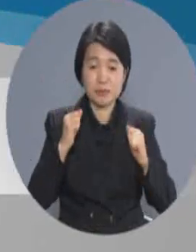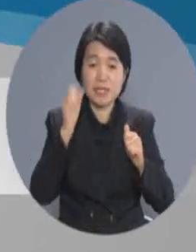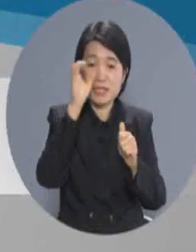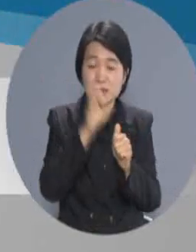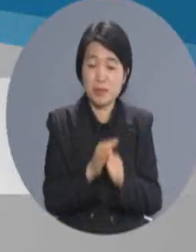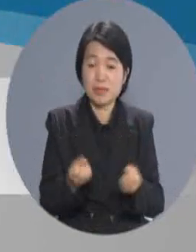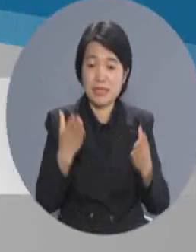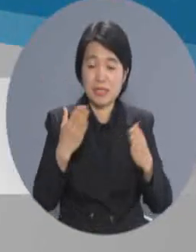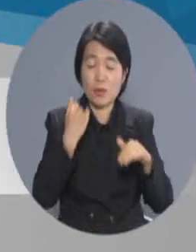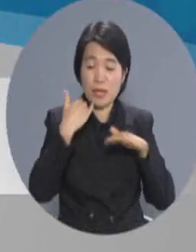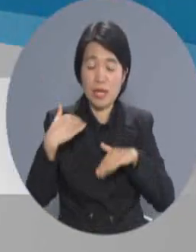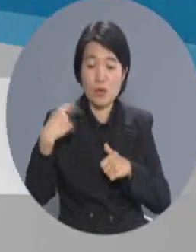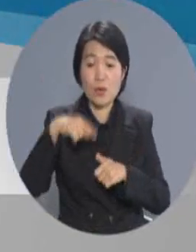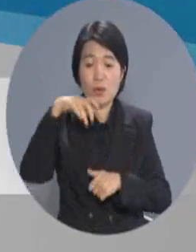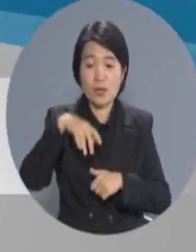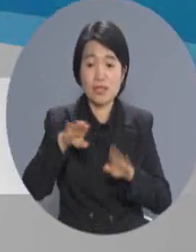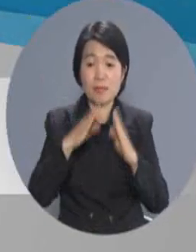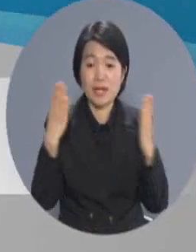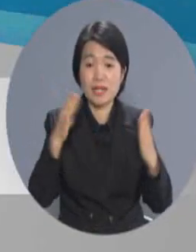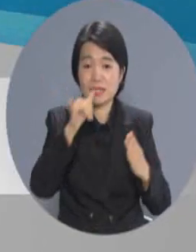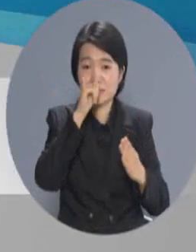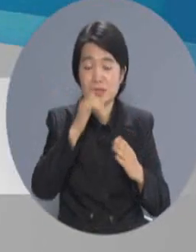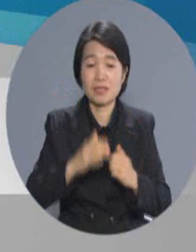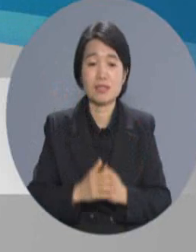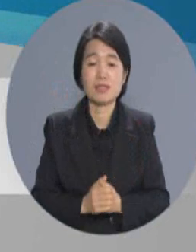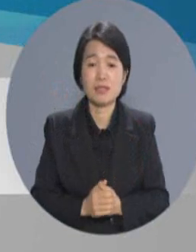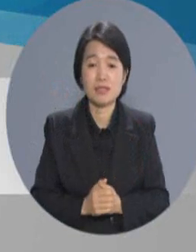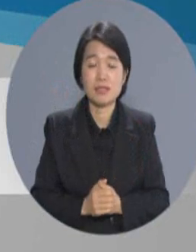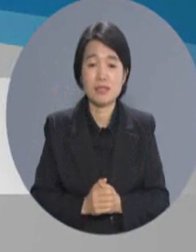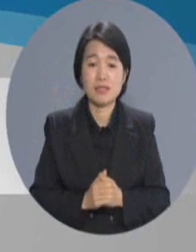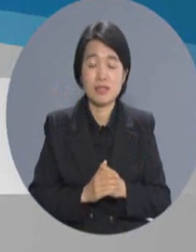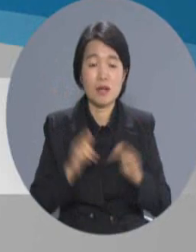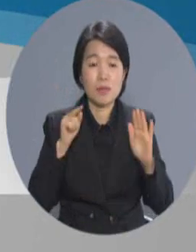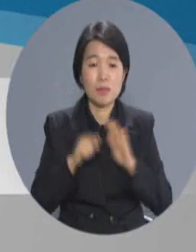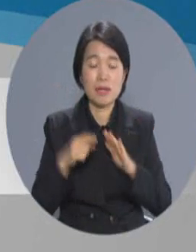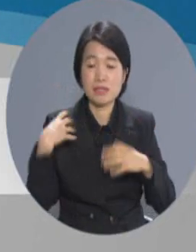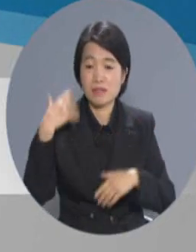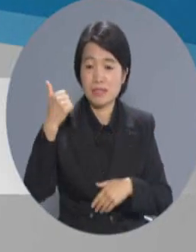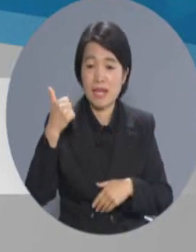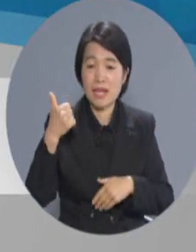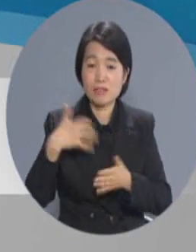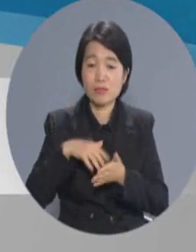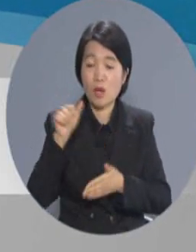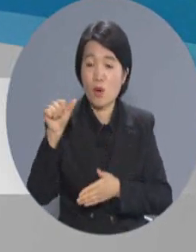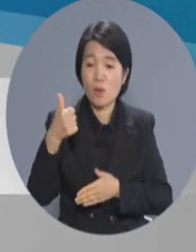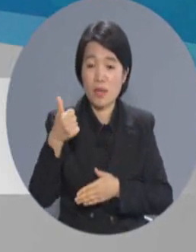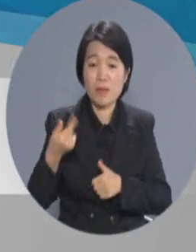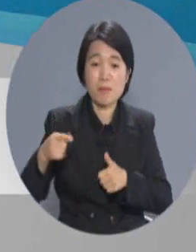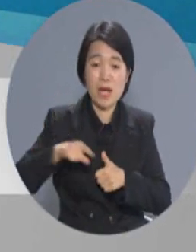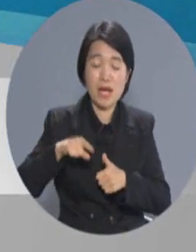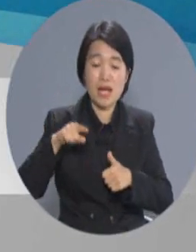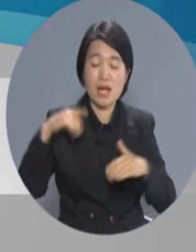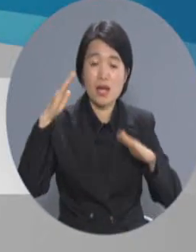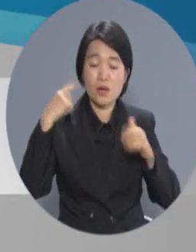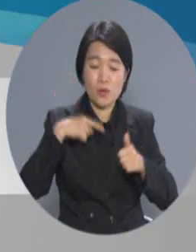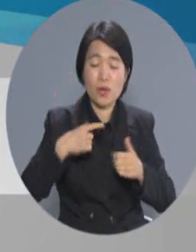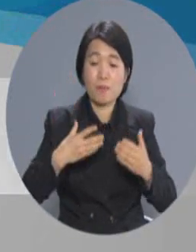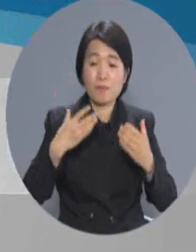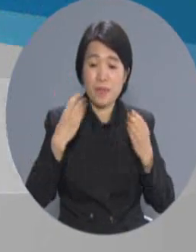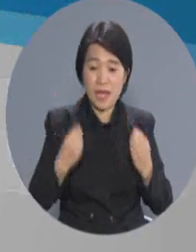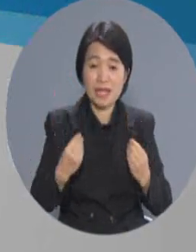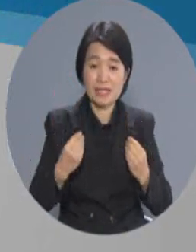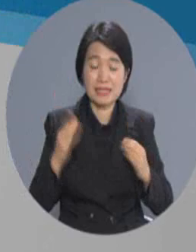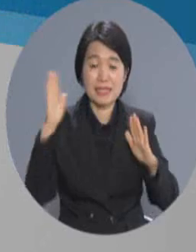오늘 여수 해양경찰교육원에서 치러졌습니다 현장에는 청장 등 500여명이 참석해 교육을 마친 간부